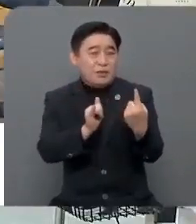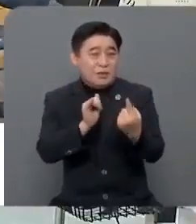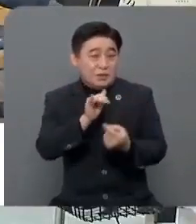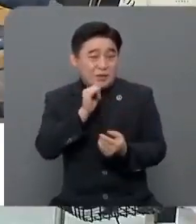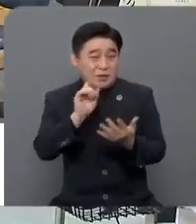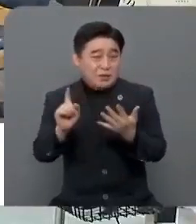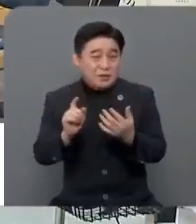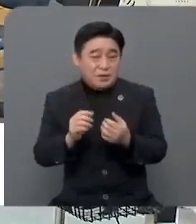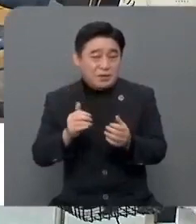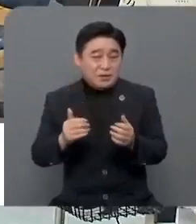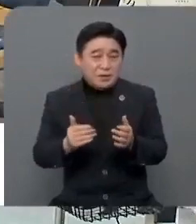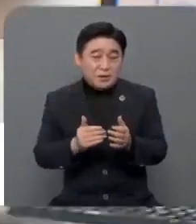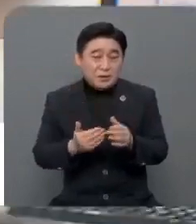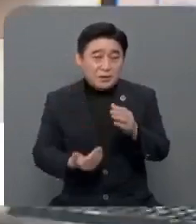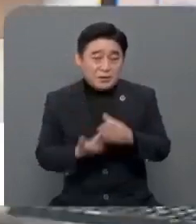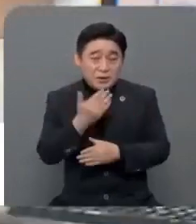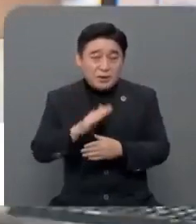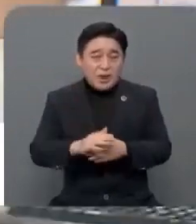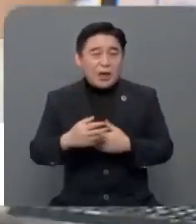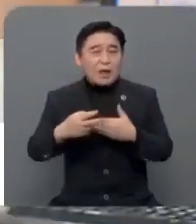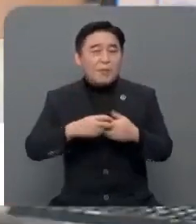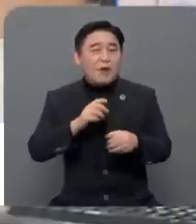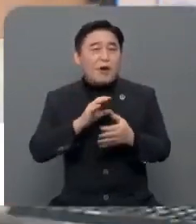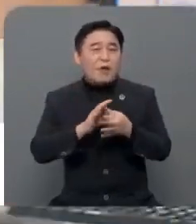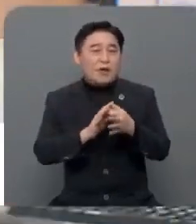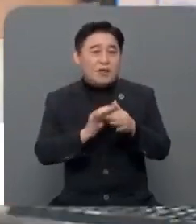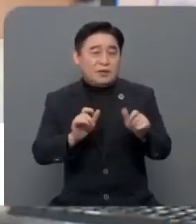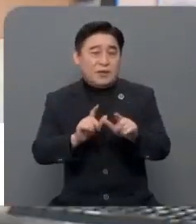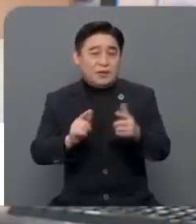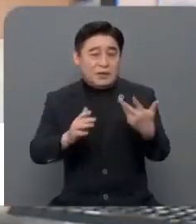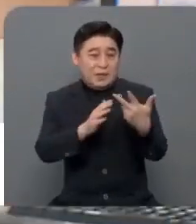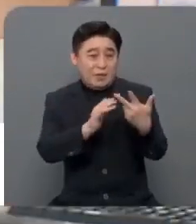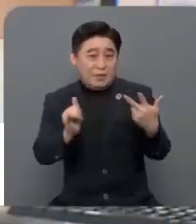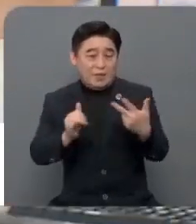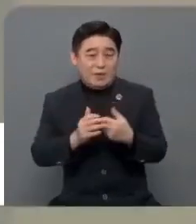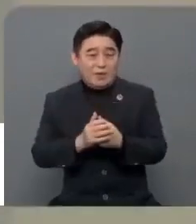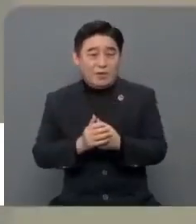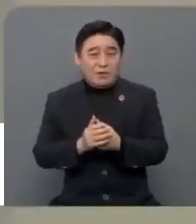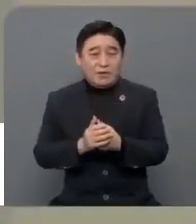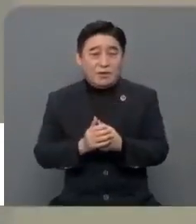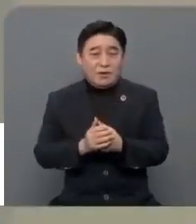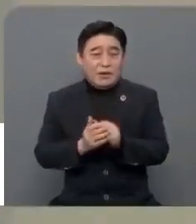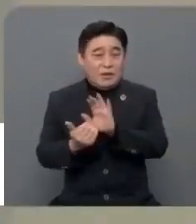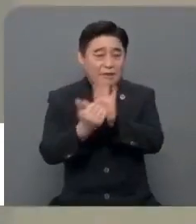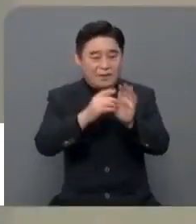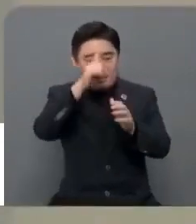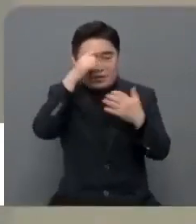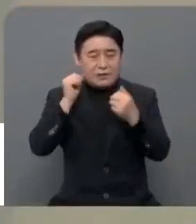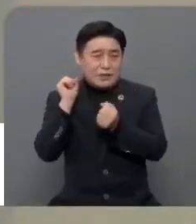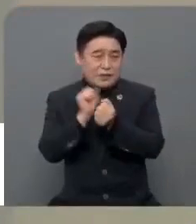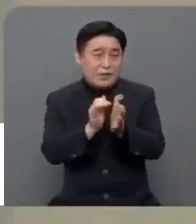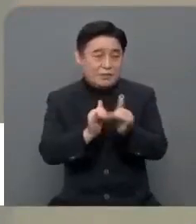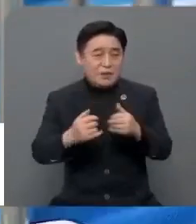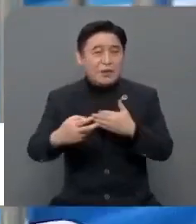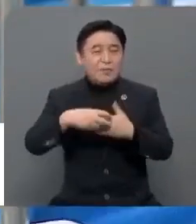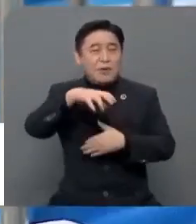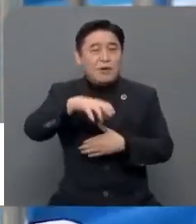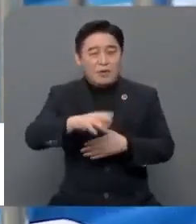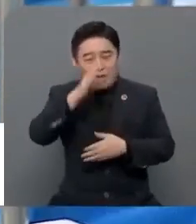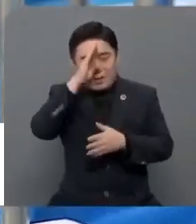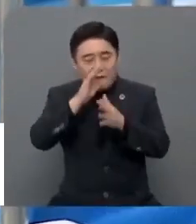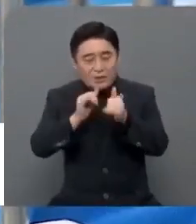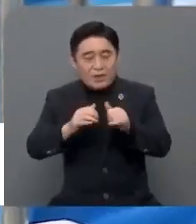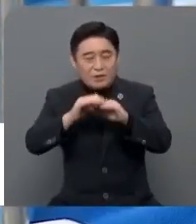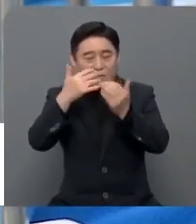발생했는데 이 확진자를 포함해 병원 관련자들은 7명입니다. 방역당국이 확진자가 나온 병동의 환자